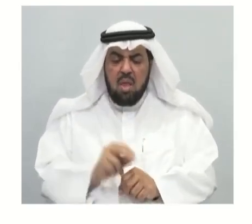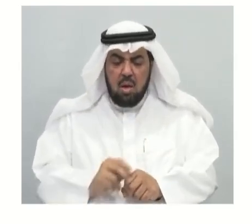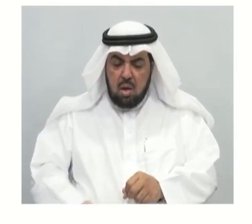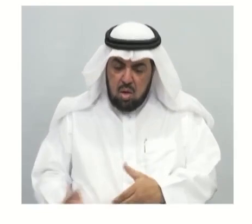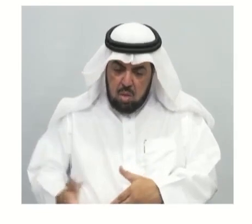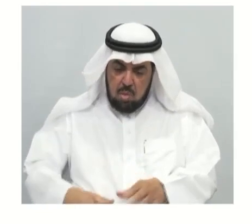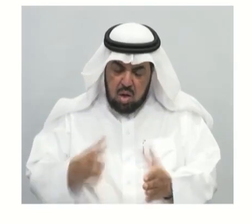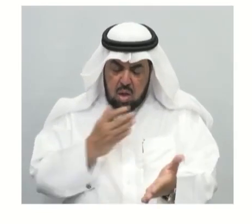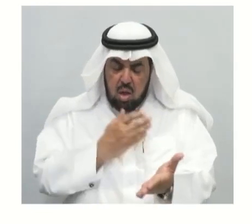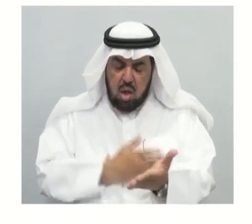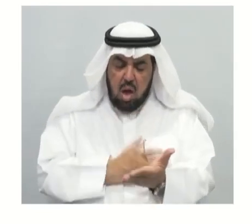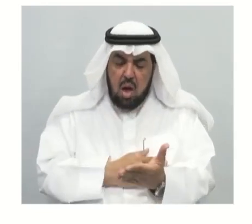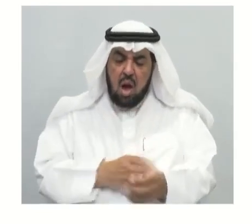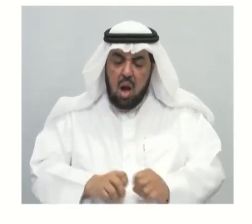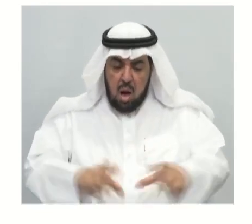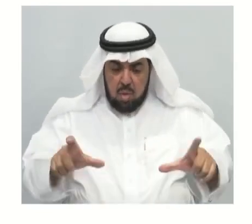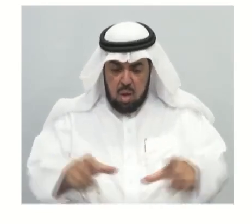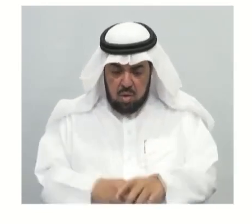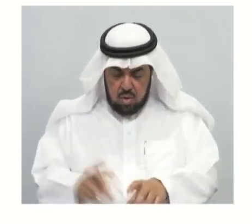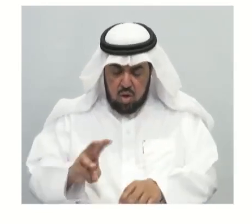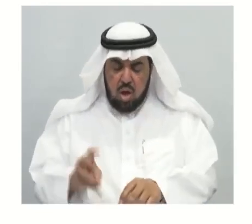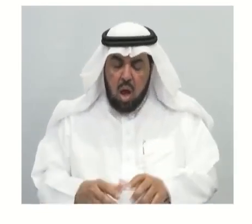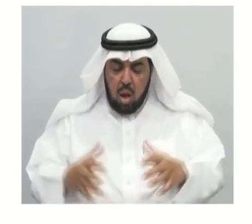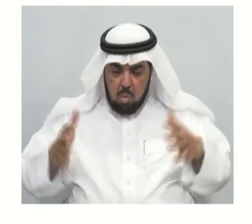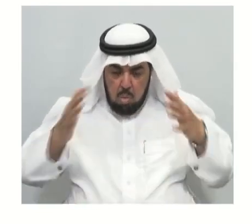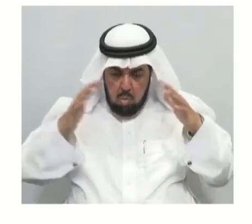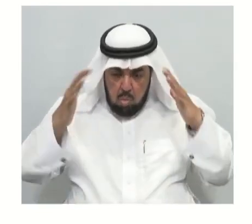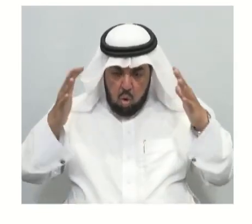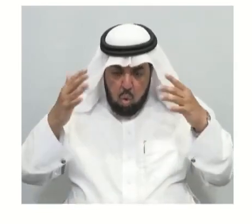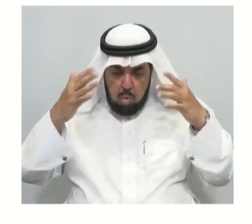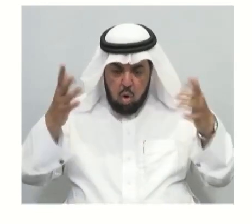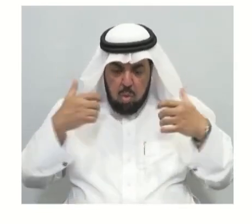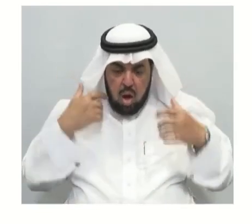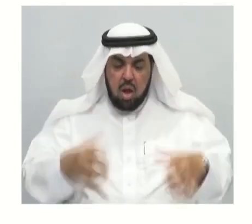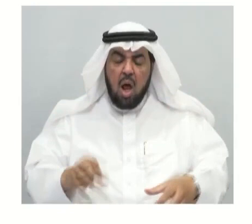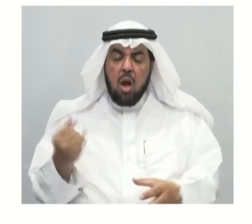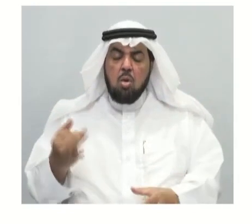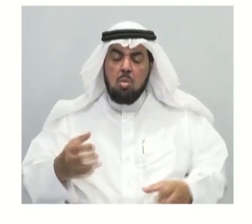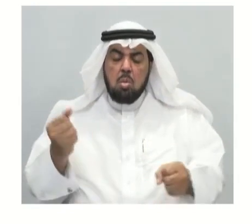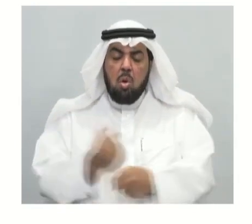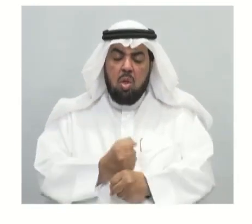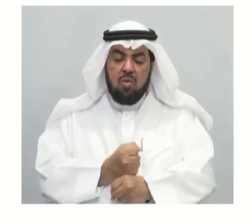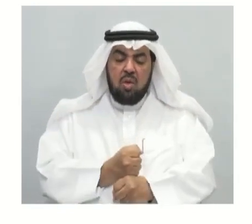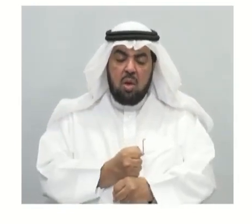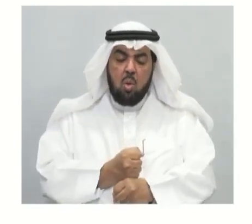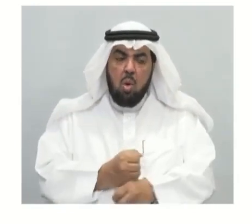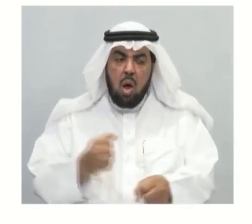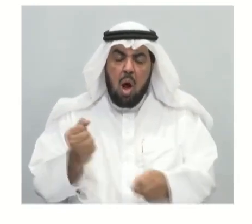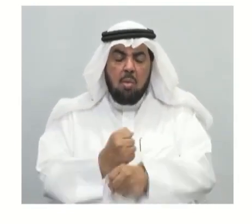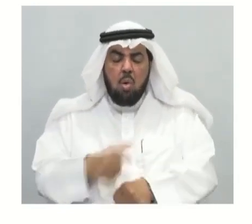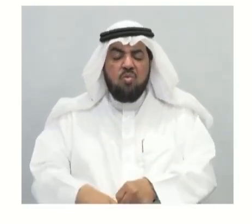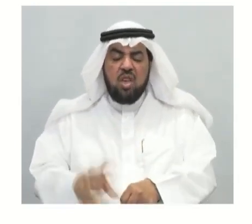من الممكن ان يتضمن احد التقارير الاعلاميه للشركه معلومات عن عدد الموظفين